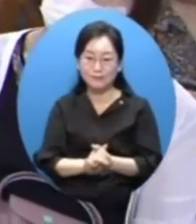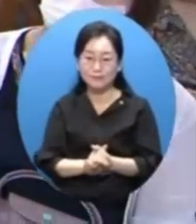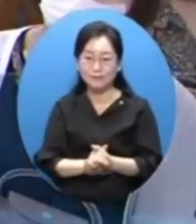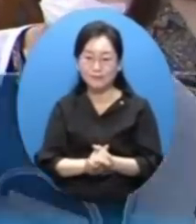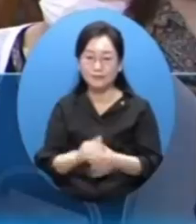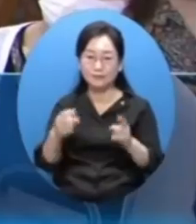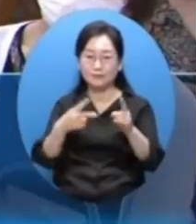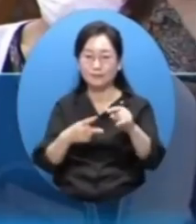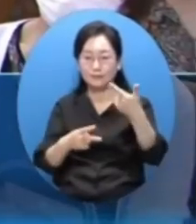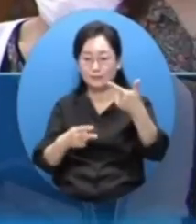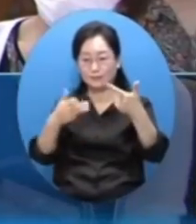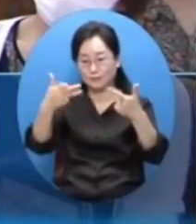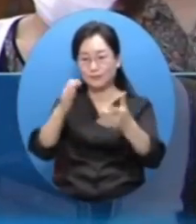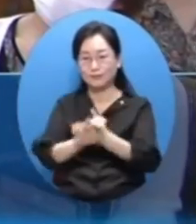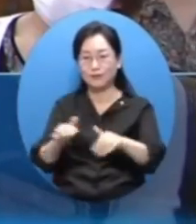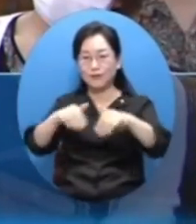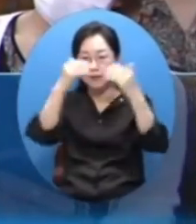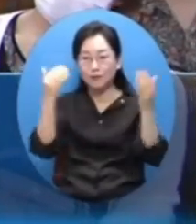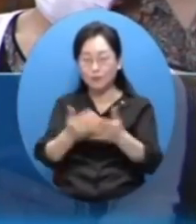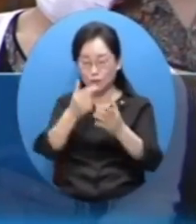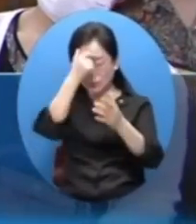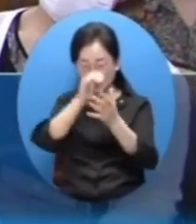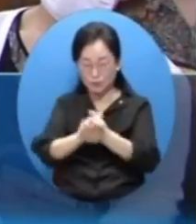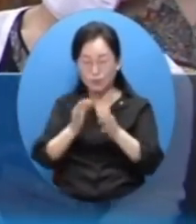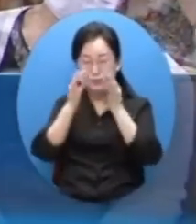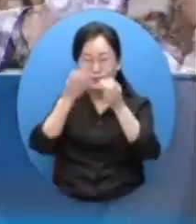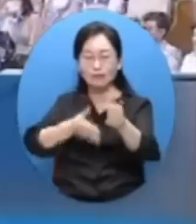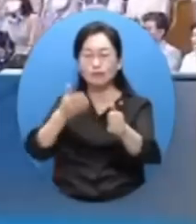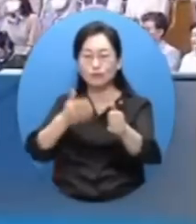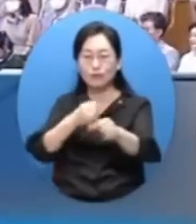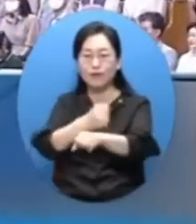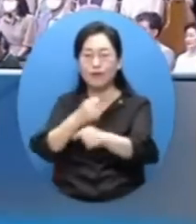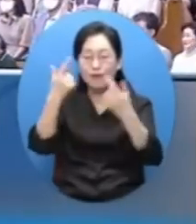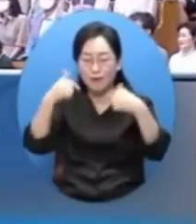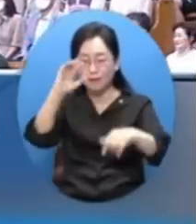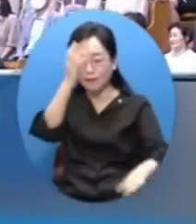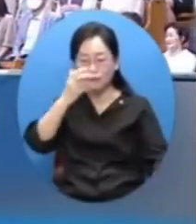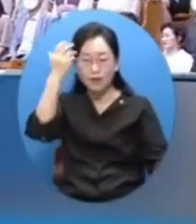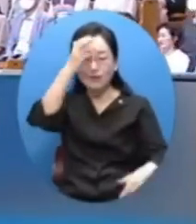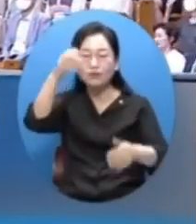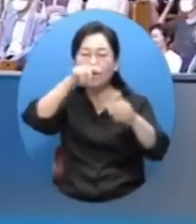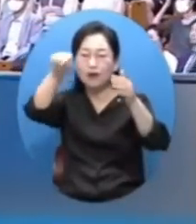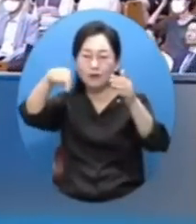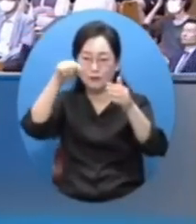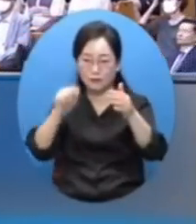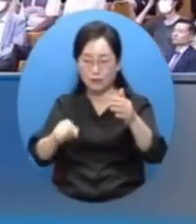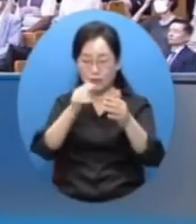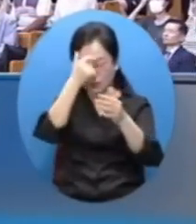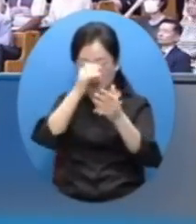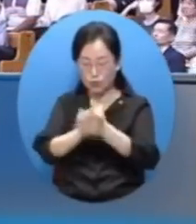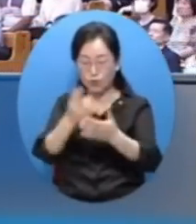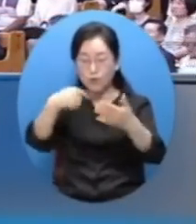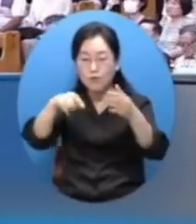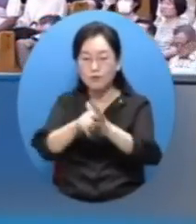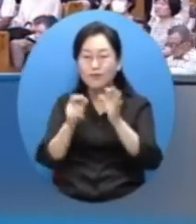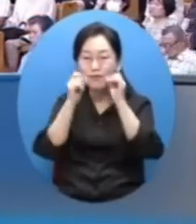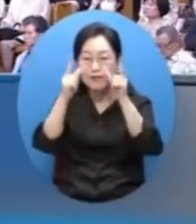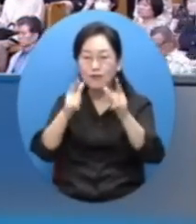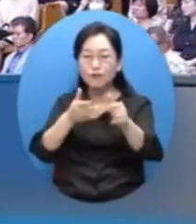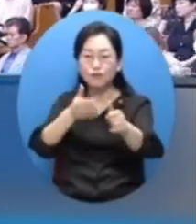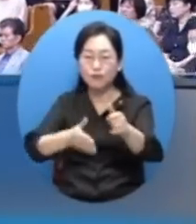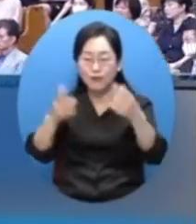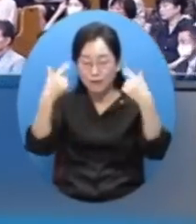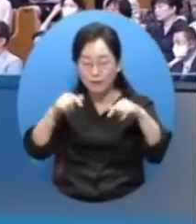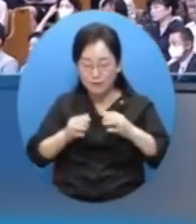에베소 6장 18절을 말씀합니다. 모든 기도와 간구를 하되 항상 성령 안에서 기도하고 이를 위하여 깨어 구하기를